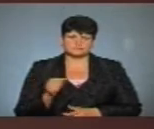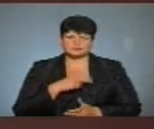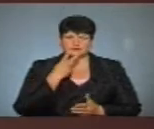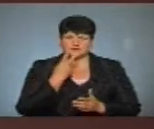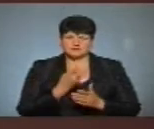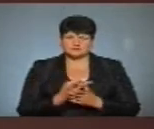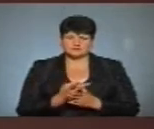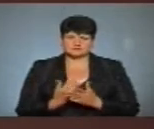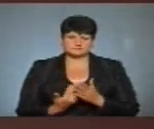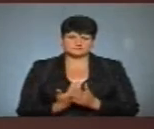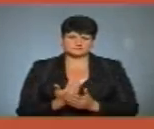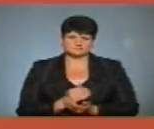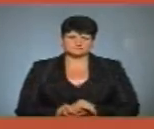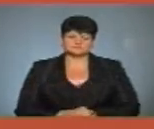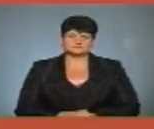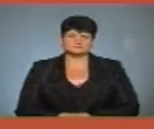Дивіться у випуску.